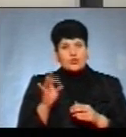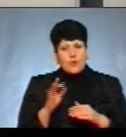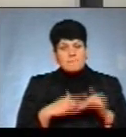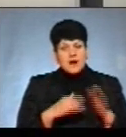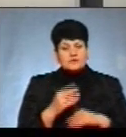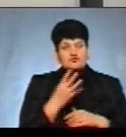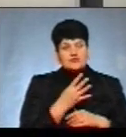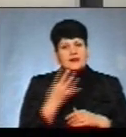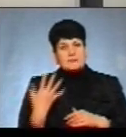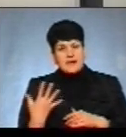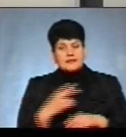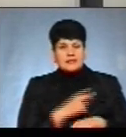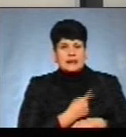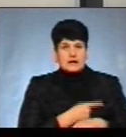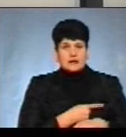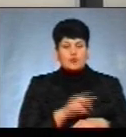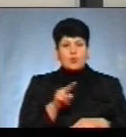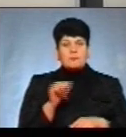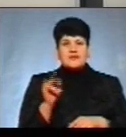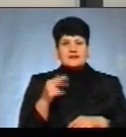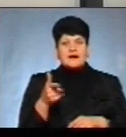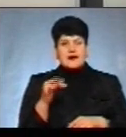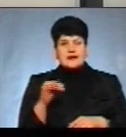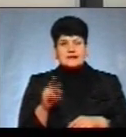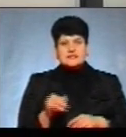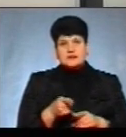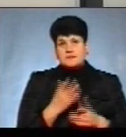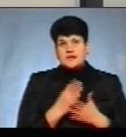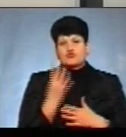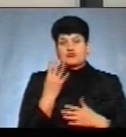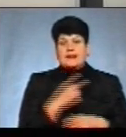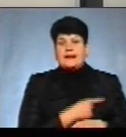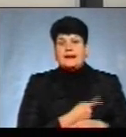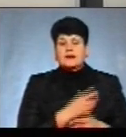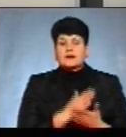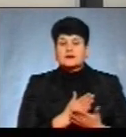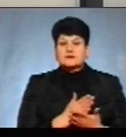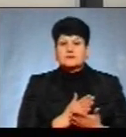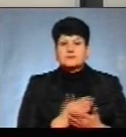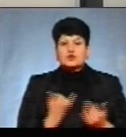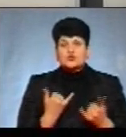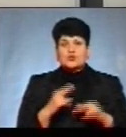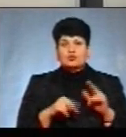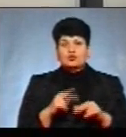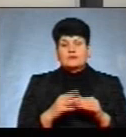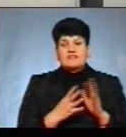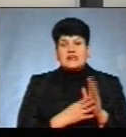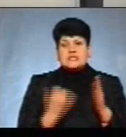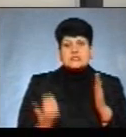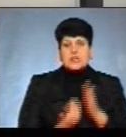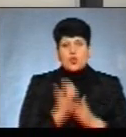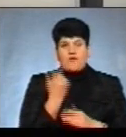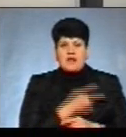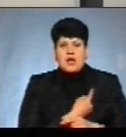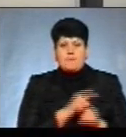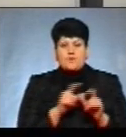нас сьогодні амбулаторія в Підгайцях, де є обслуговування 4 лікарів. І ми сьогодні будуємо 19 нових